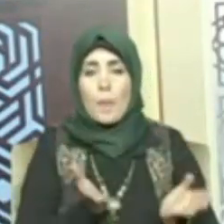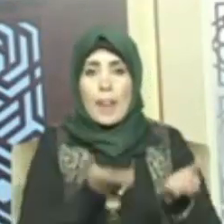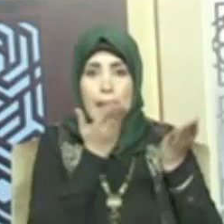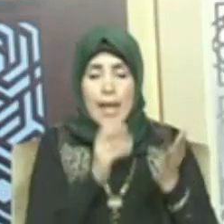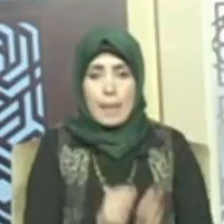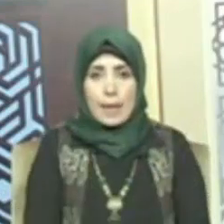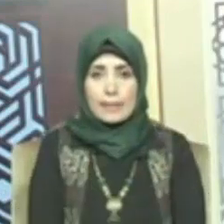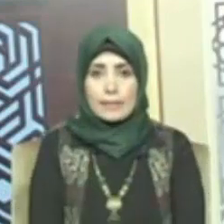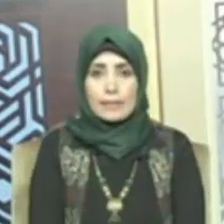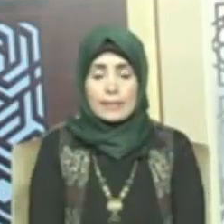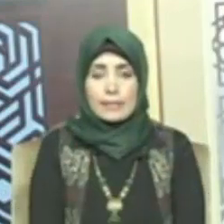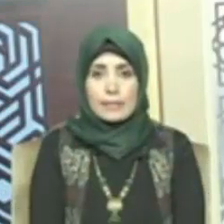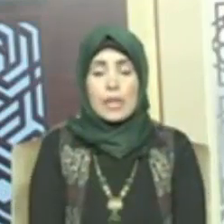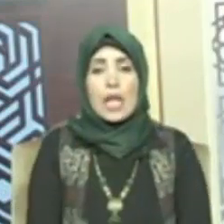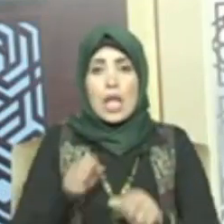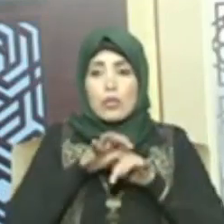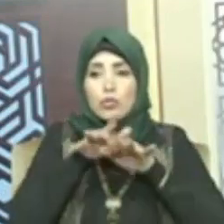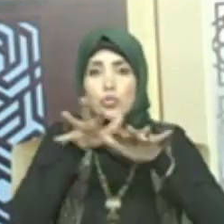99 سجلا،